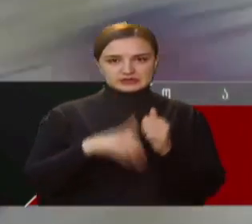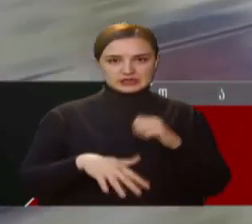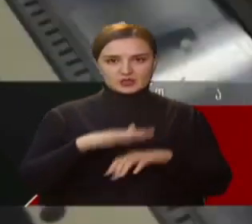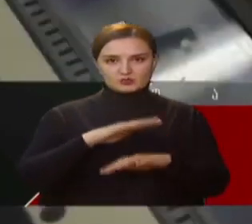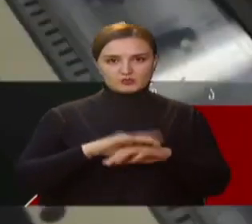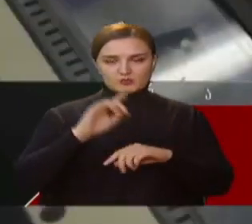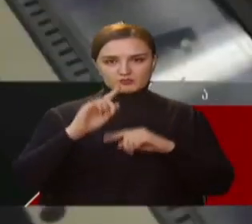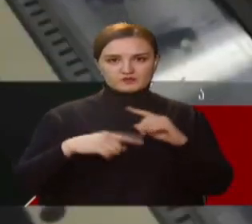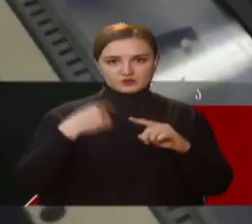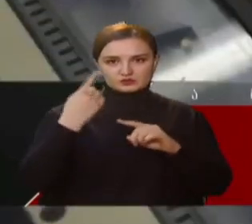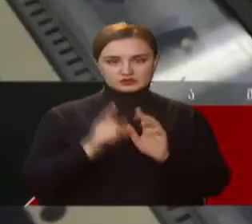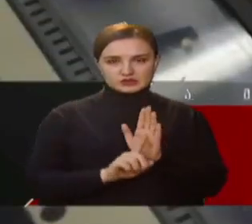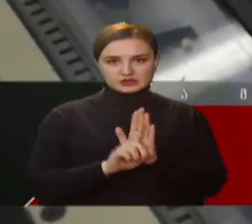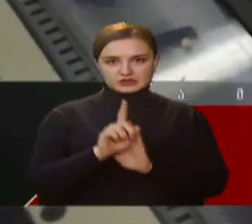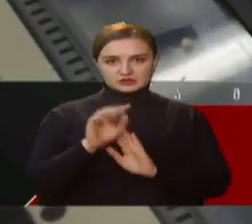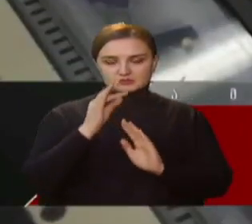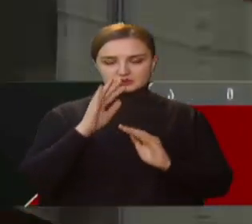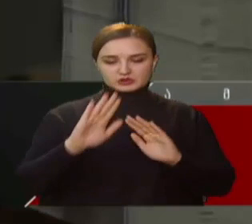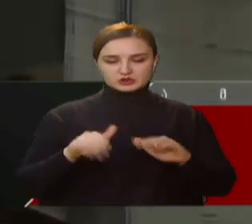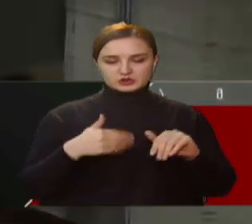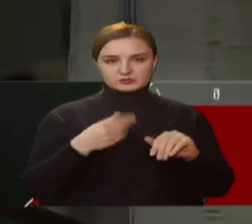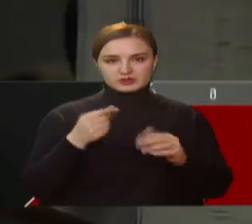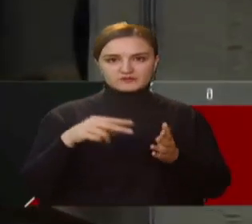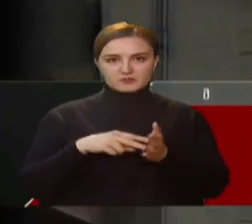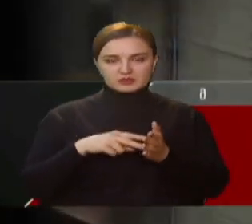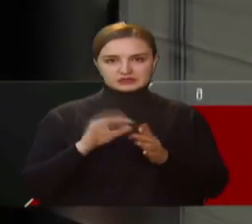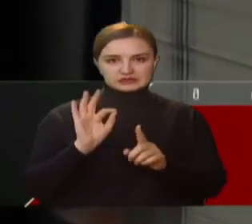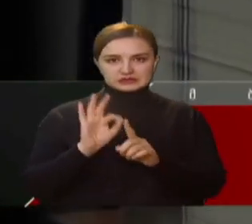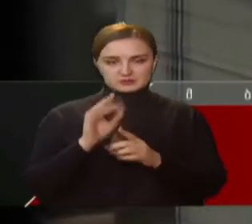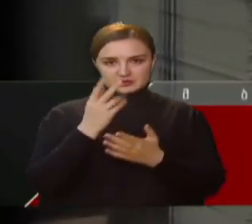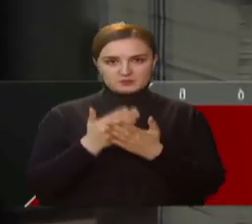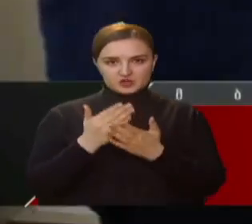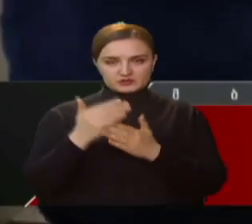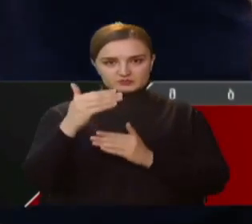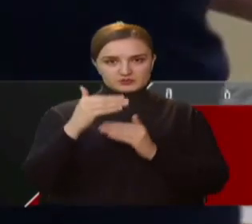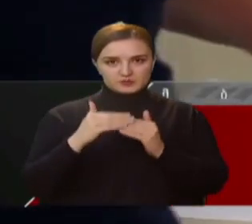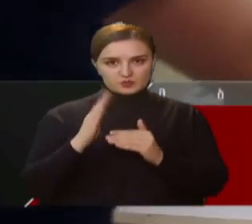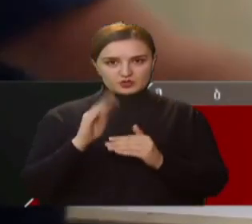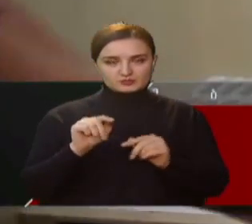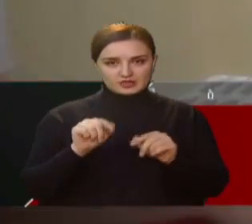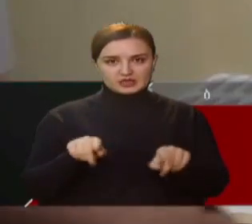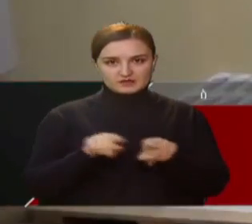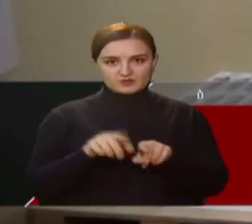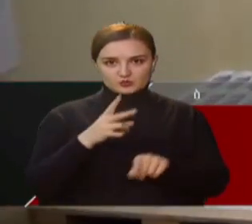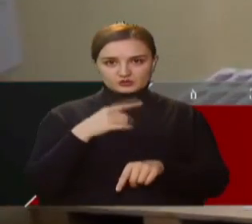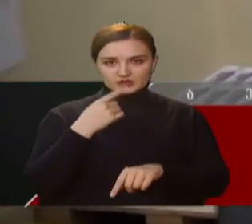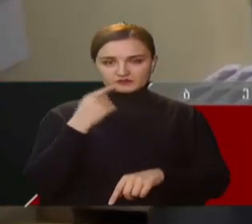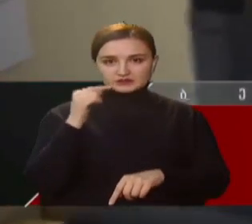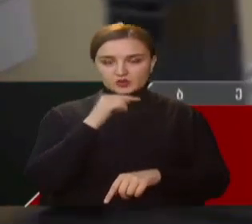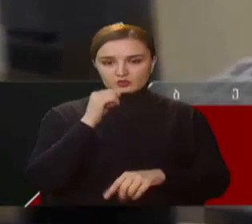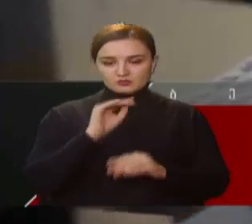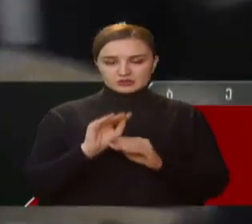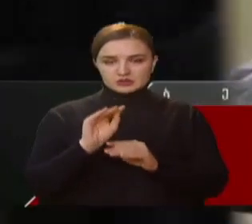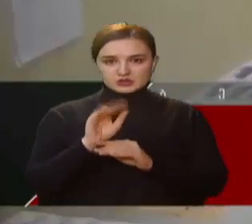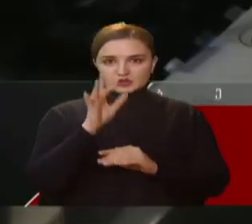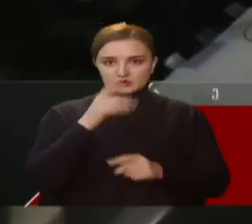banki momdevno tslidan daiqebs. Mas shemdeg rats inflatsia samizne machonebels miuakhlovdeba. Akve akhsanishnavia, rom ekonomikuri zrdis